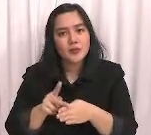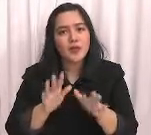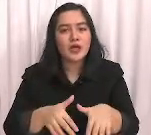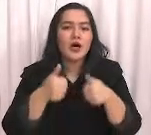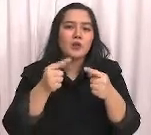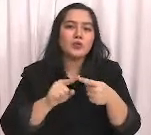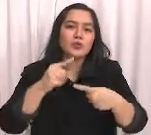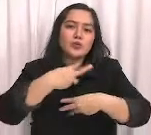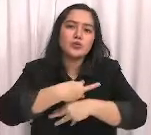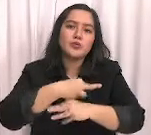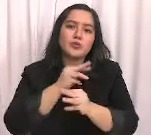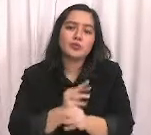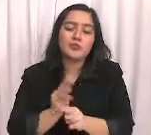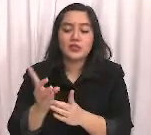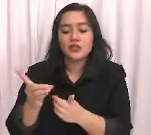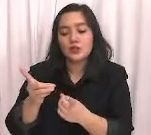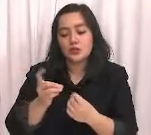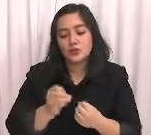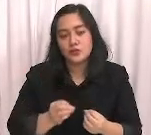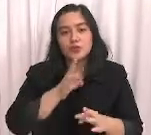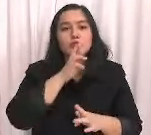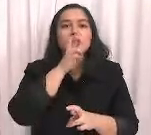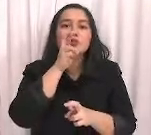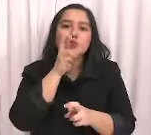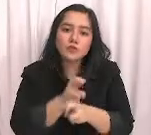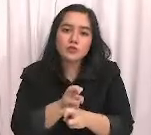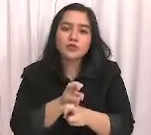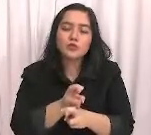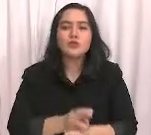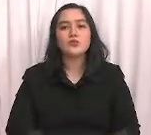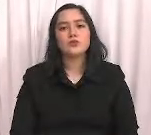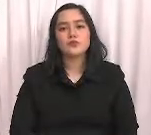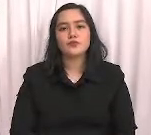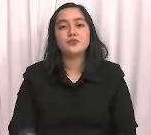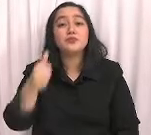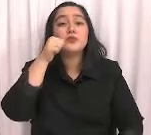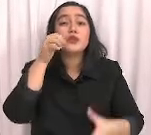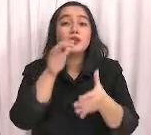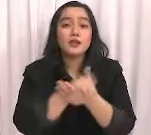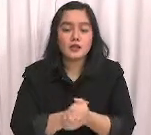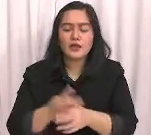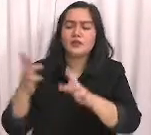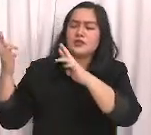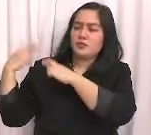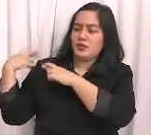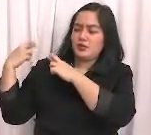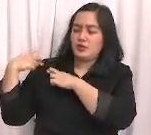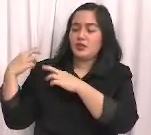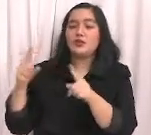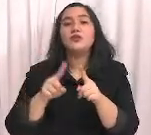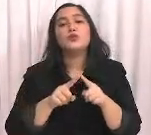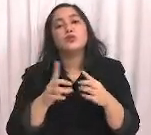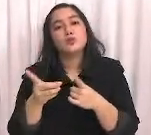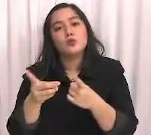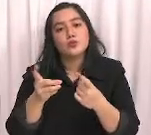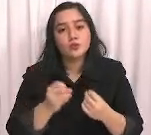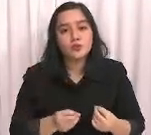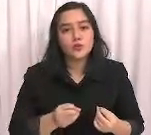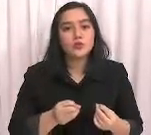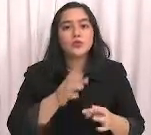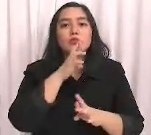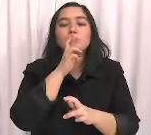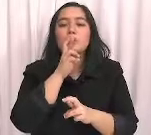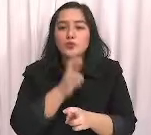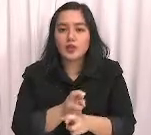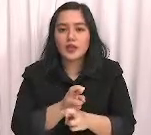babae, katungkulan natin, responsibilidad natin na gumawa ng tama at the same time, ang higit sa